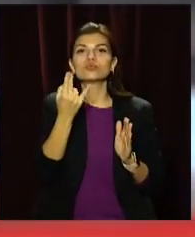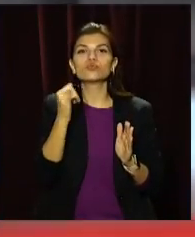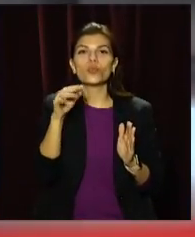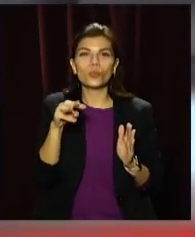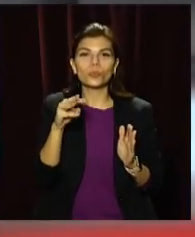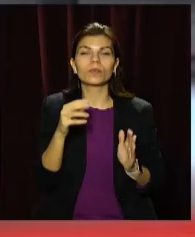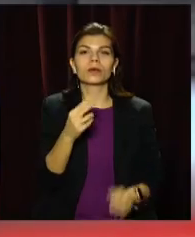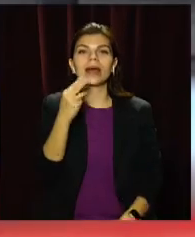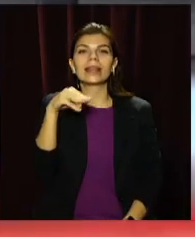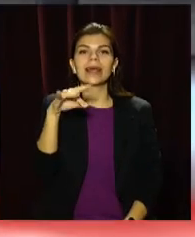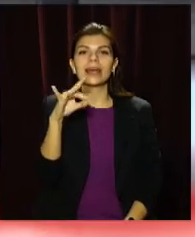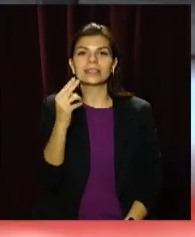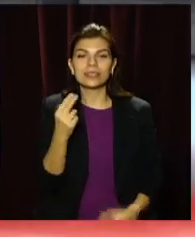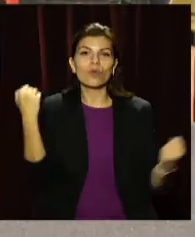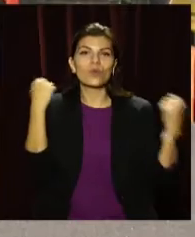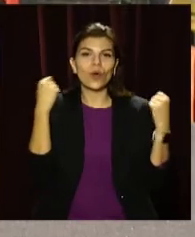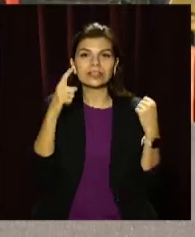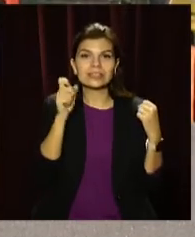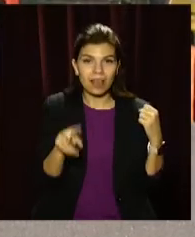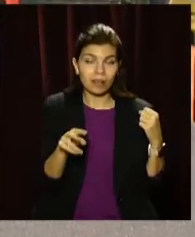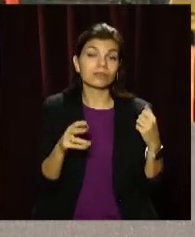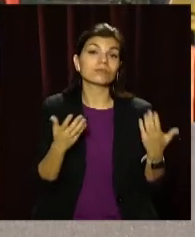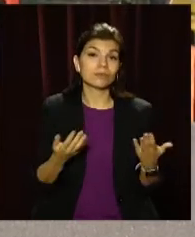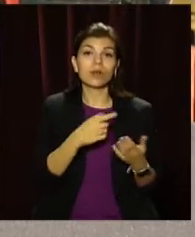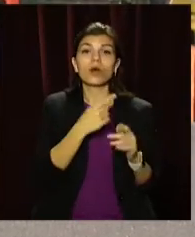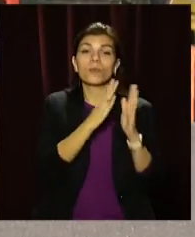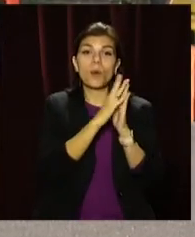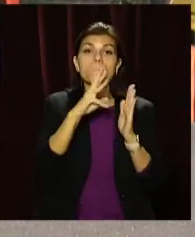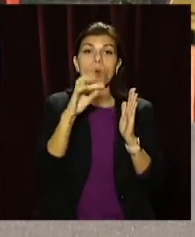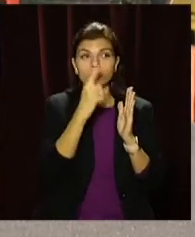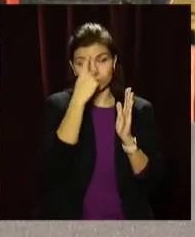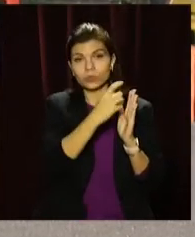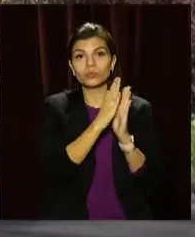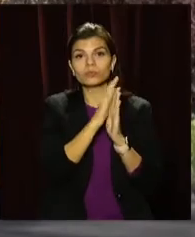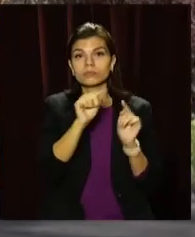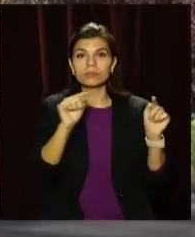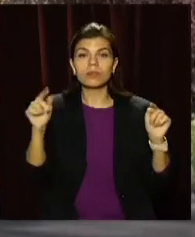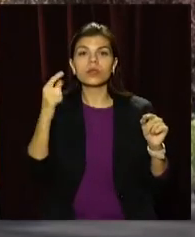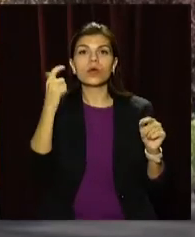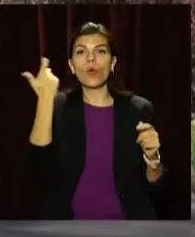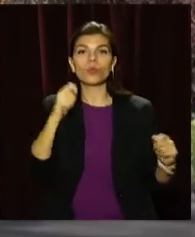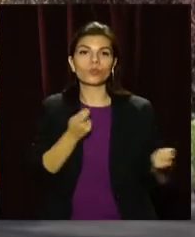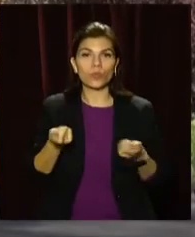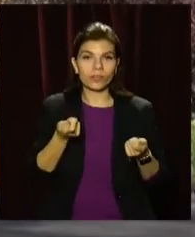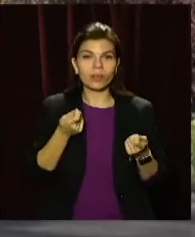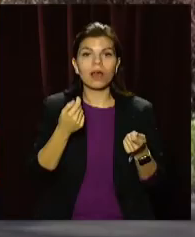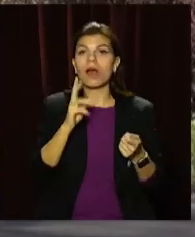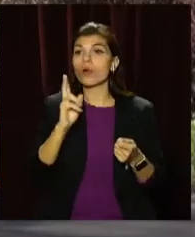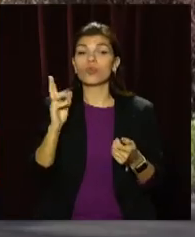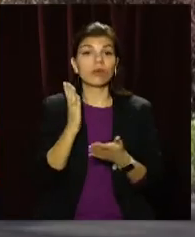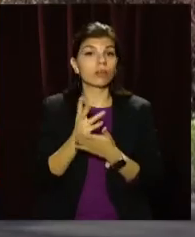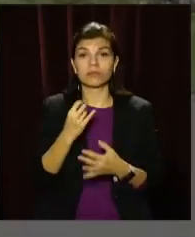ТРЦ, спортивних залів. Також МОЗ проситиме уряд заборонити діяльність суб'єктів господарювання, які не